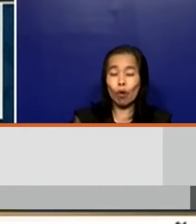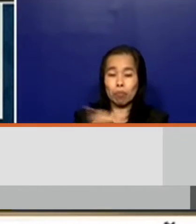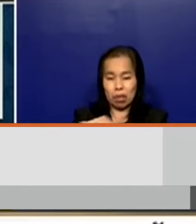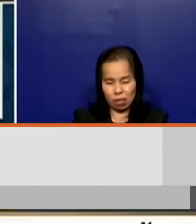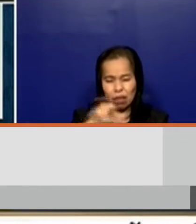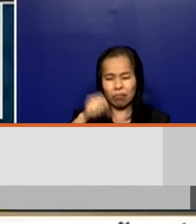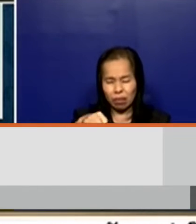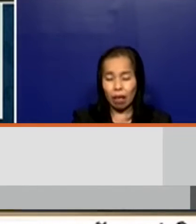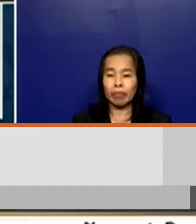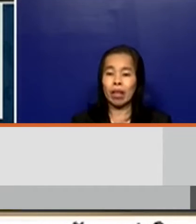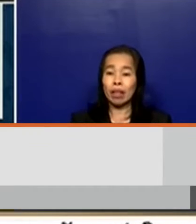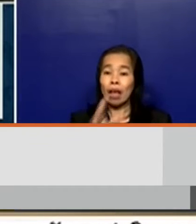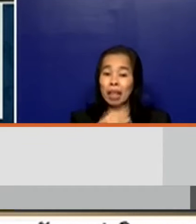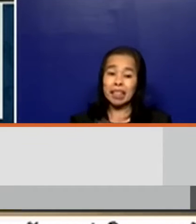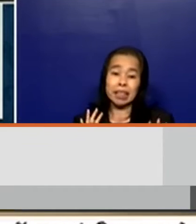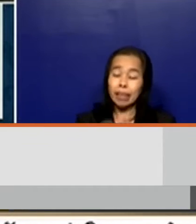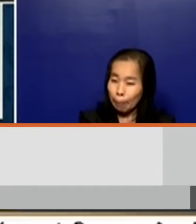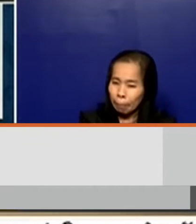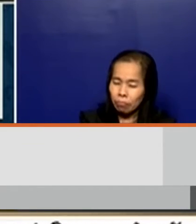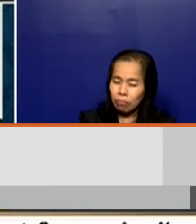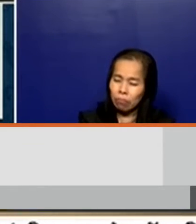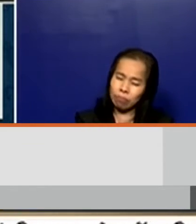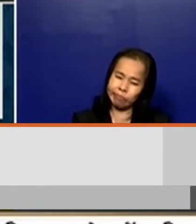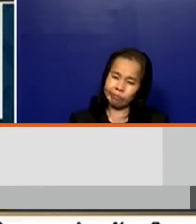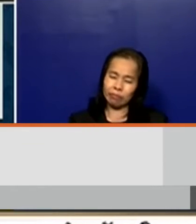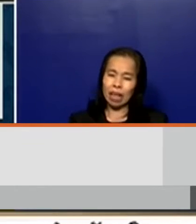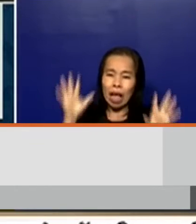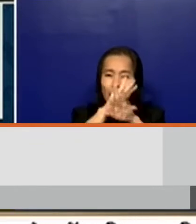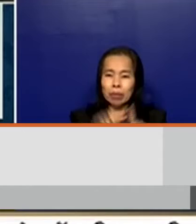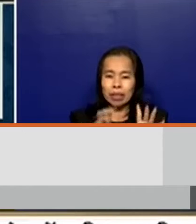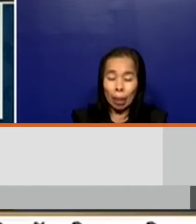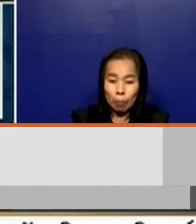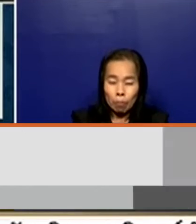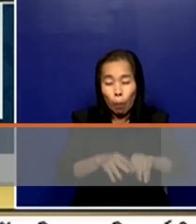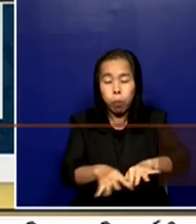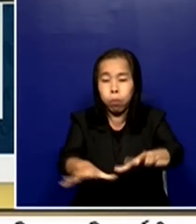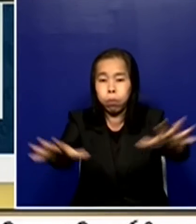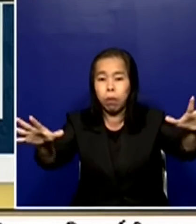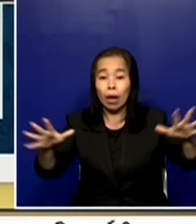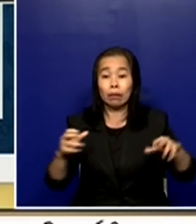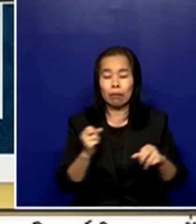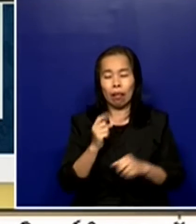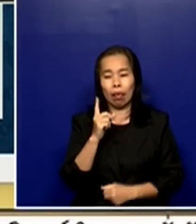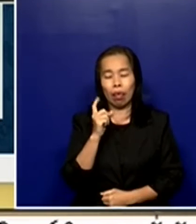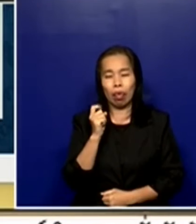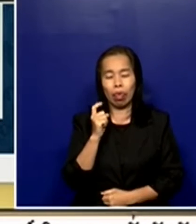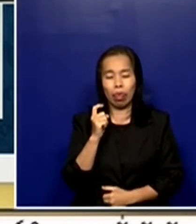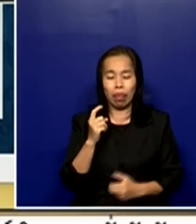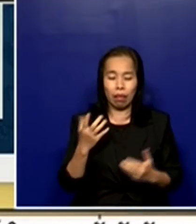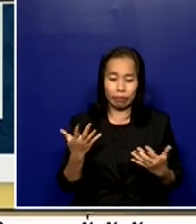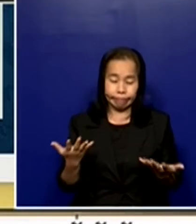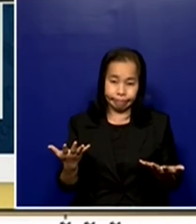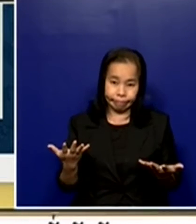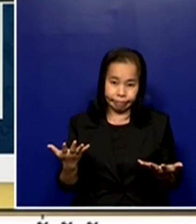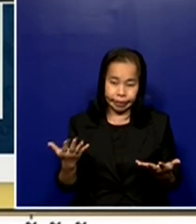ไปจับวนนั้นมันกเหอนกฝีนะครับฝีมันแตกแล้เราจะเอาอยู่ไหมส